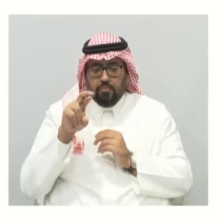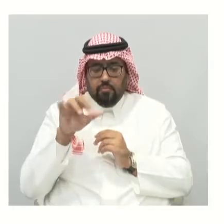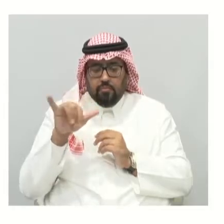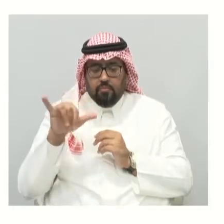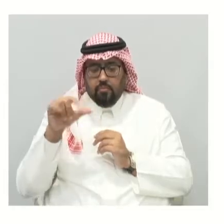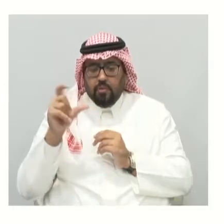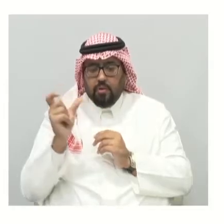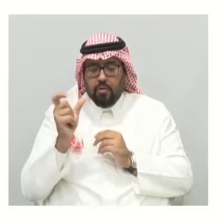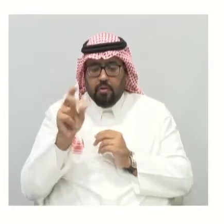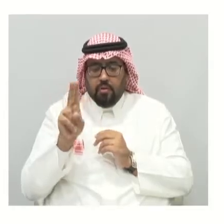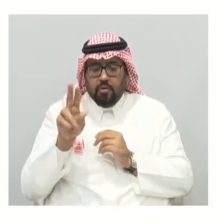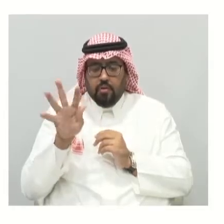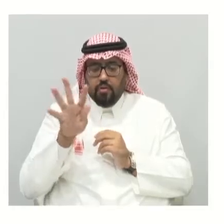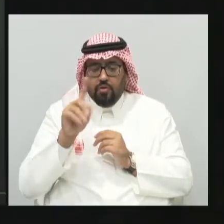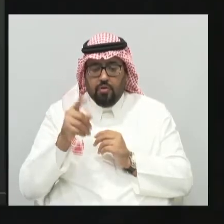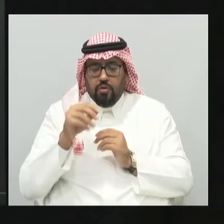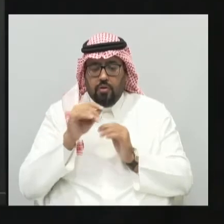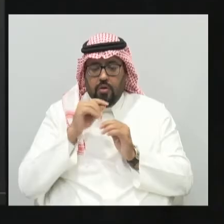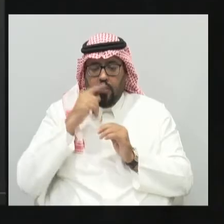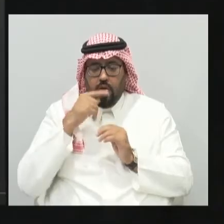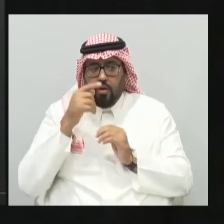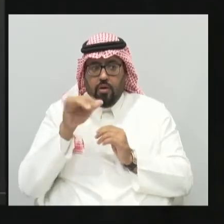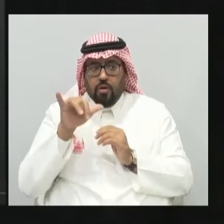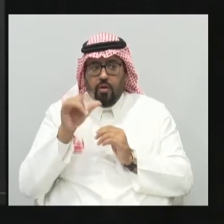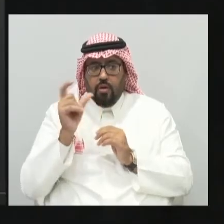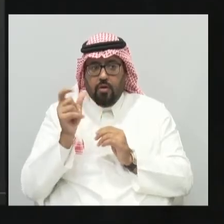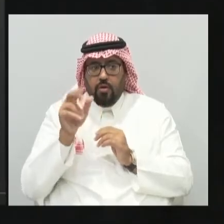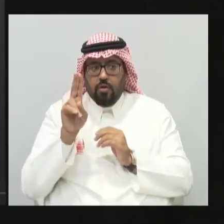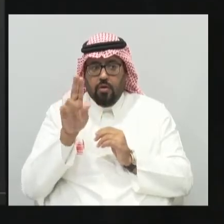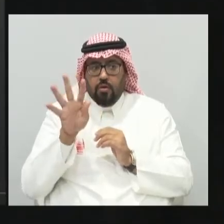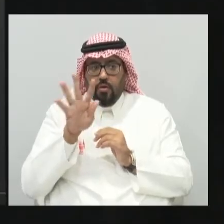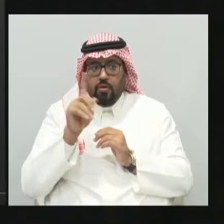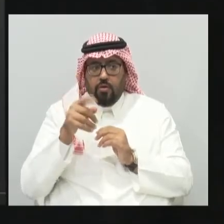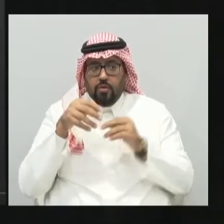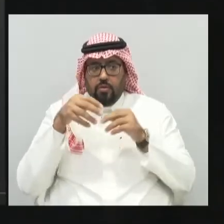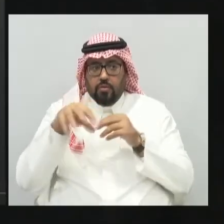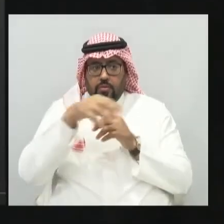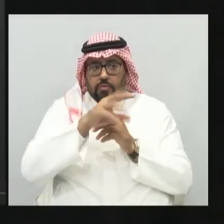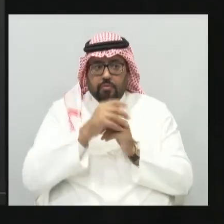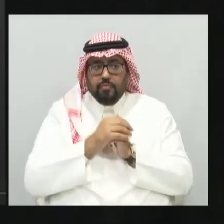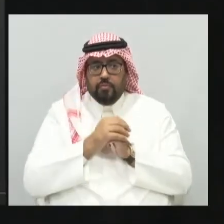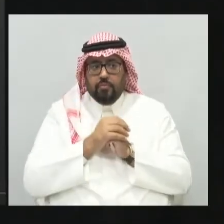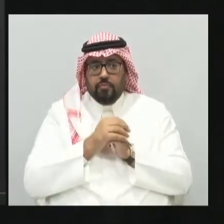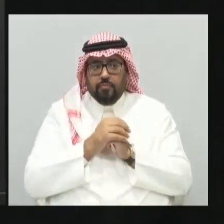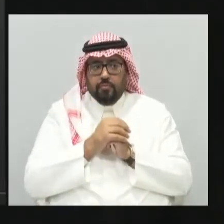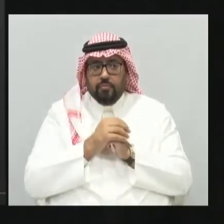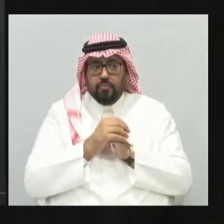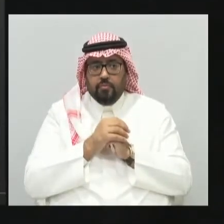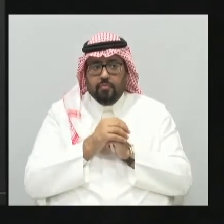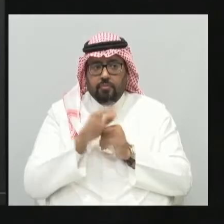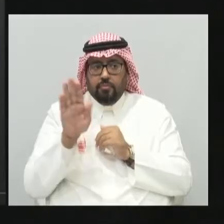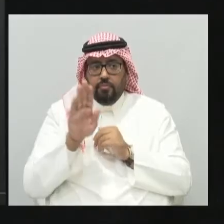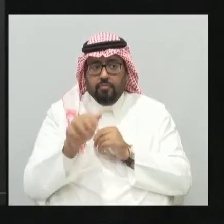نقراها ينتشر يعني يروح يتوزع في كل الجهات لكن